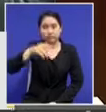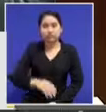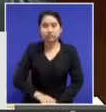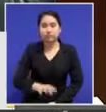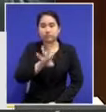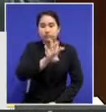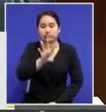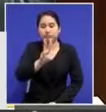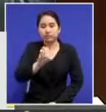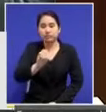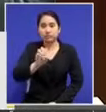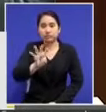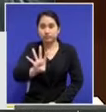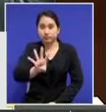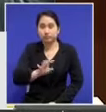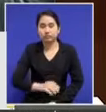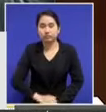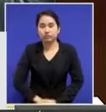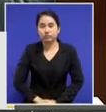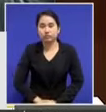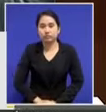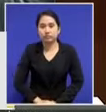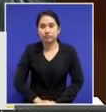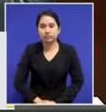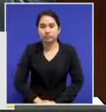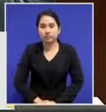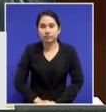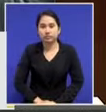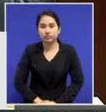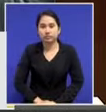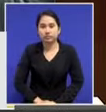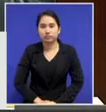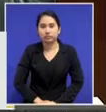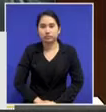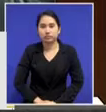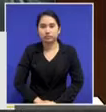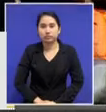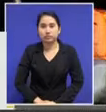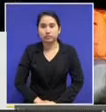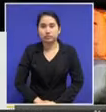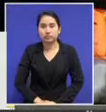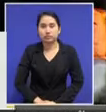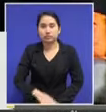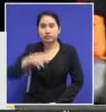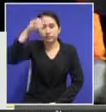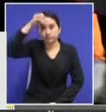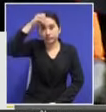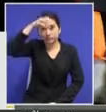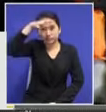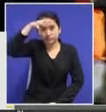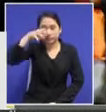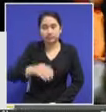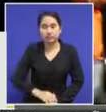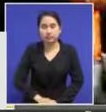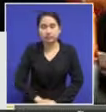464นางสาววันวลีต ล่อมสิน คุณธนาธรจึงรุ่ง